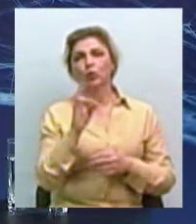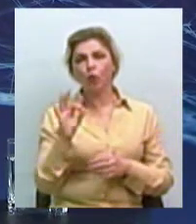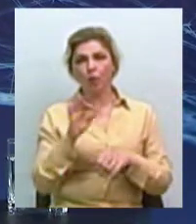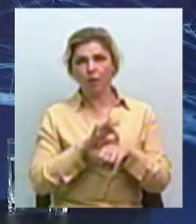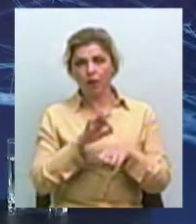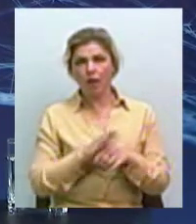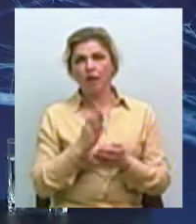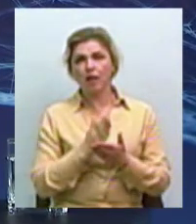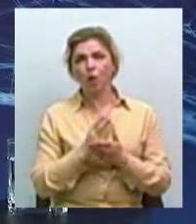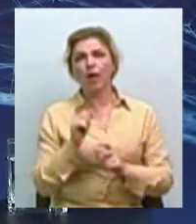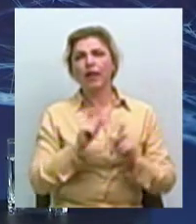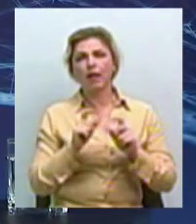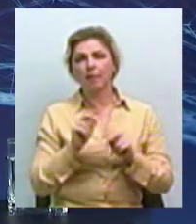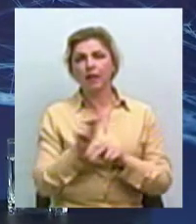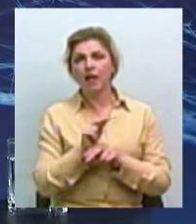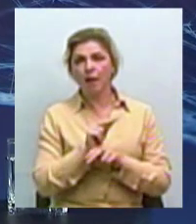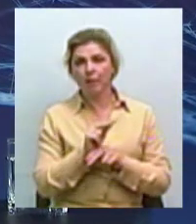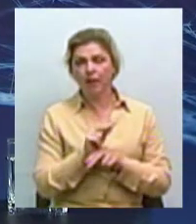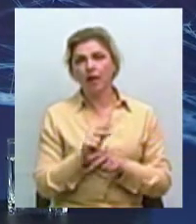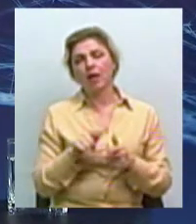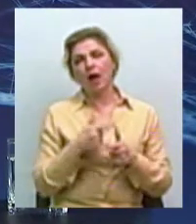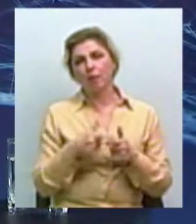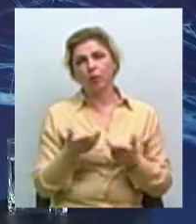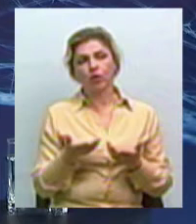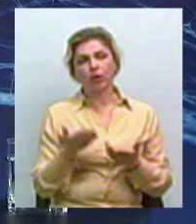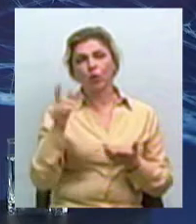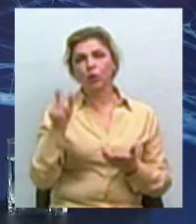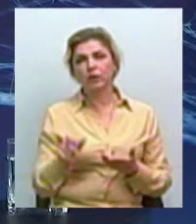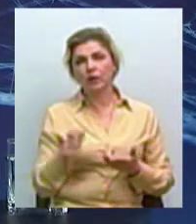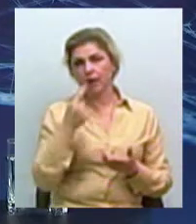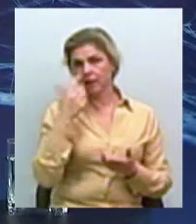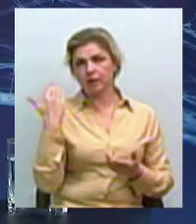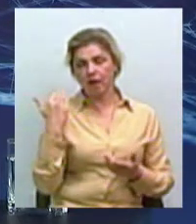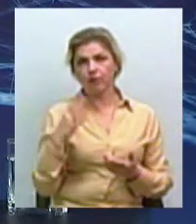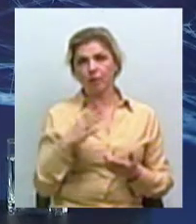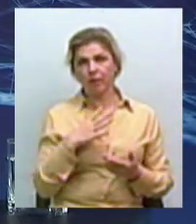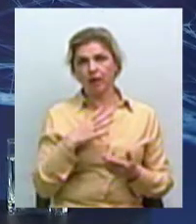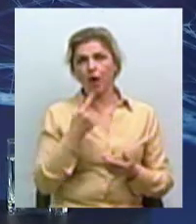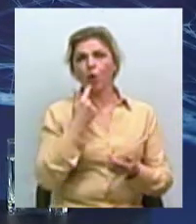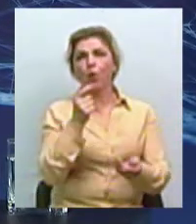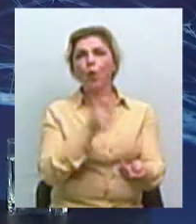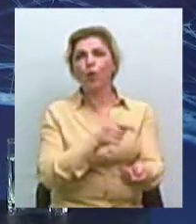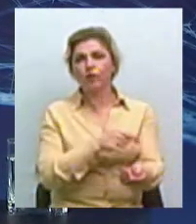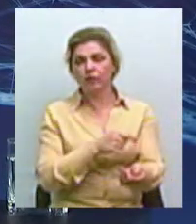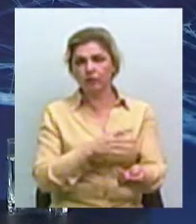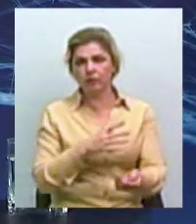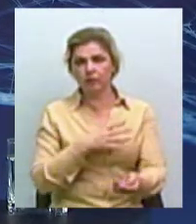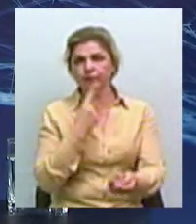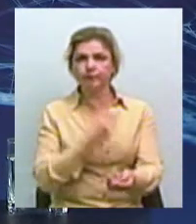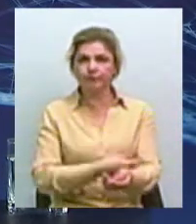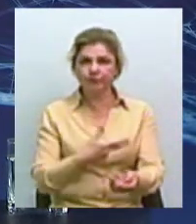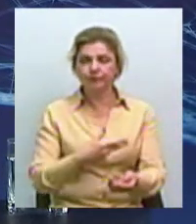знаходиться зараз на хіміотерапії, або якщо людина недавно було переливання компонентів крові,